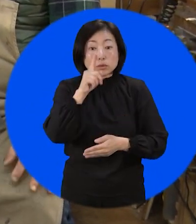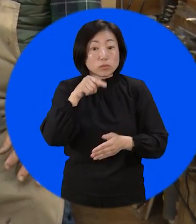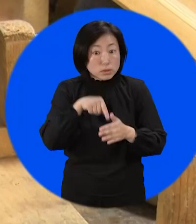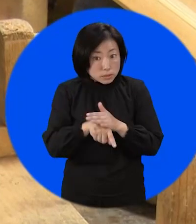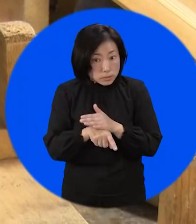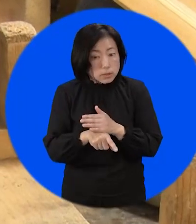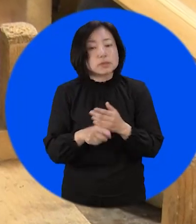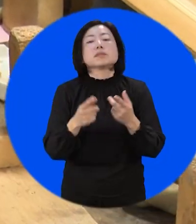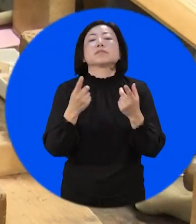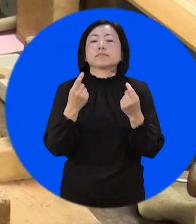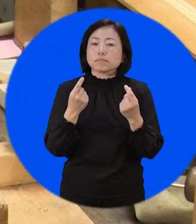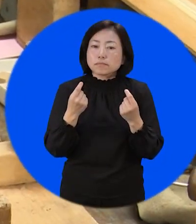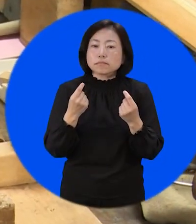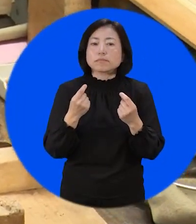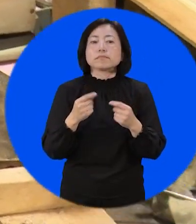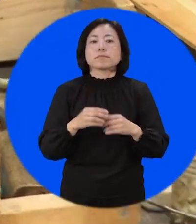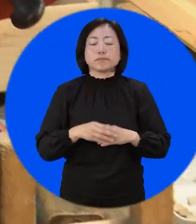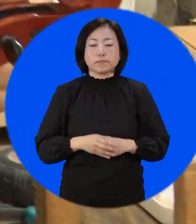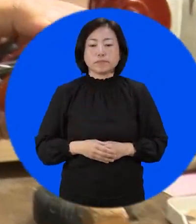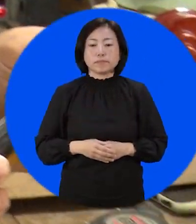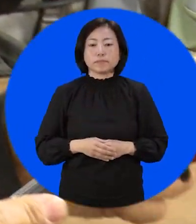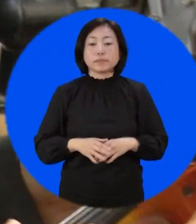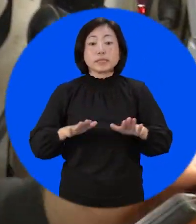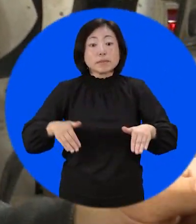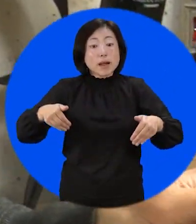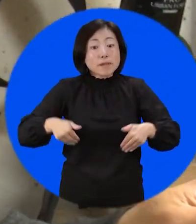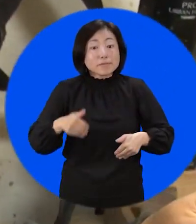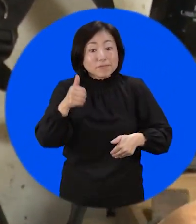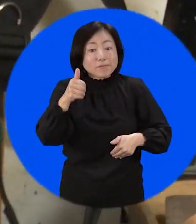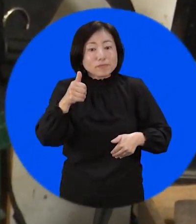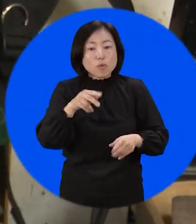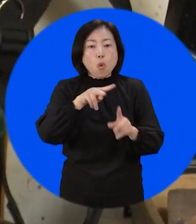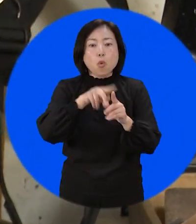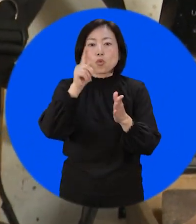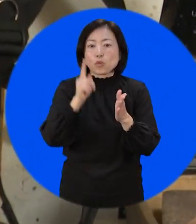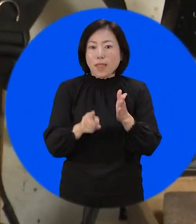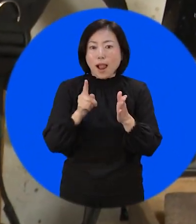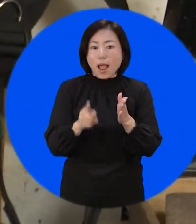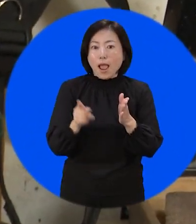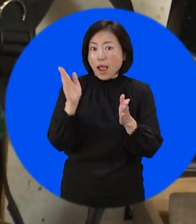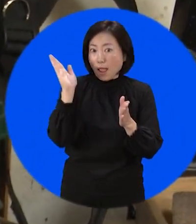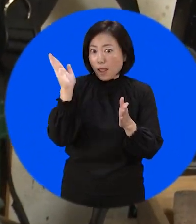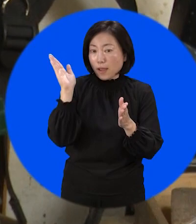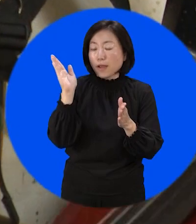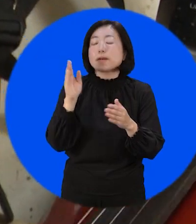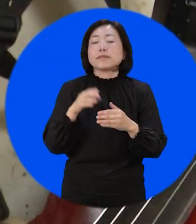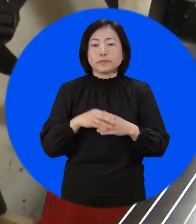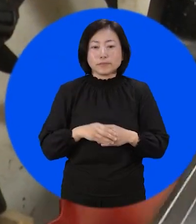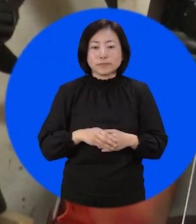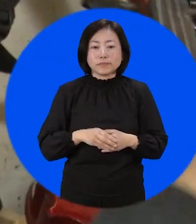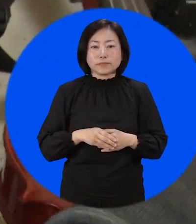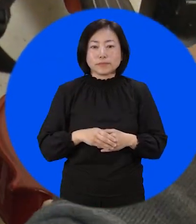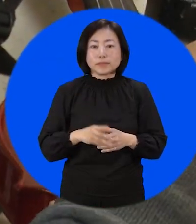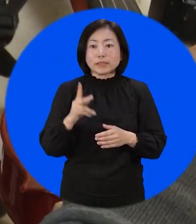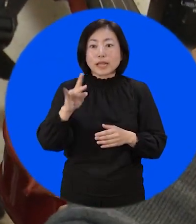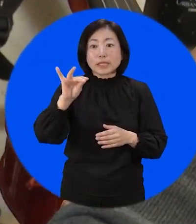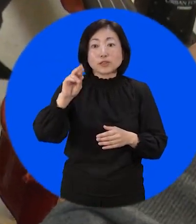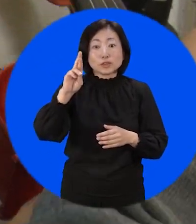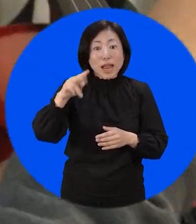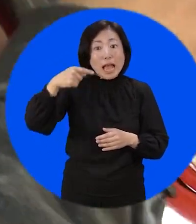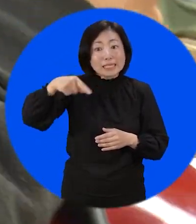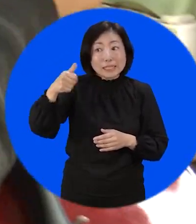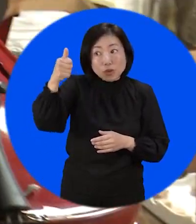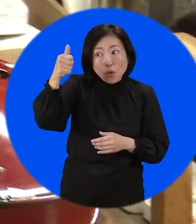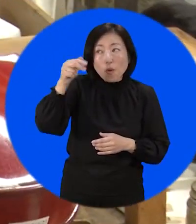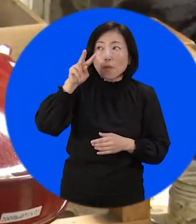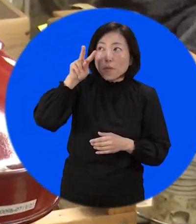はい はい、桂さんの元で修行中の小野寺聡さんです。師匠である桂さんを